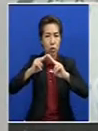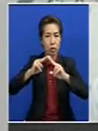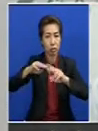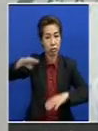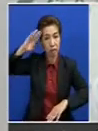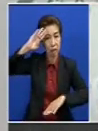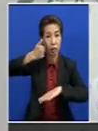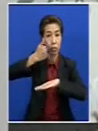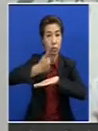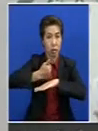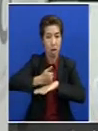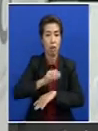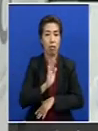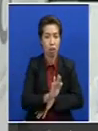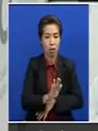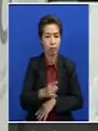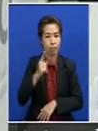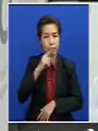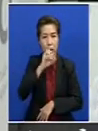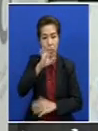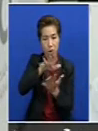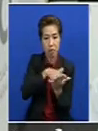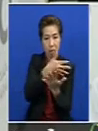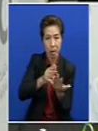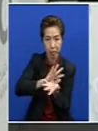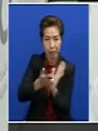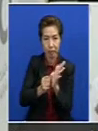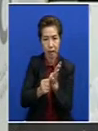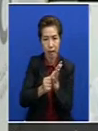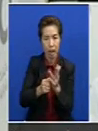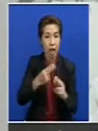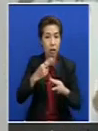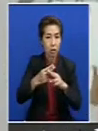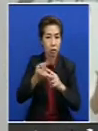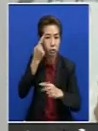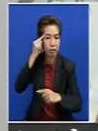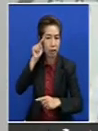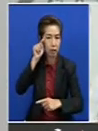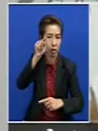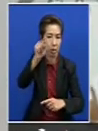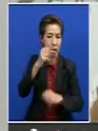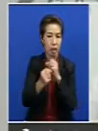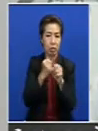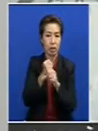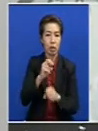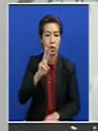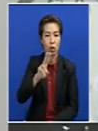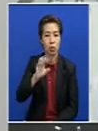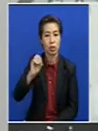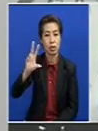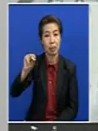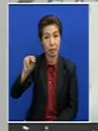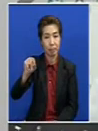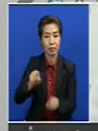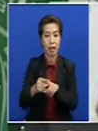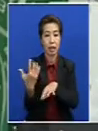ลาโหมของซาอุดิอาระเบียทรงประกาศแผนปฏิรูปที่มีชื่อว่าวิสัยทัศน์2030ผ่านสถานีโทรทัศน์อัลอาระบียา